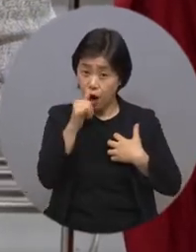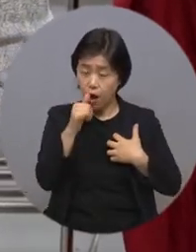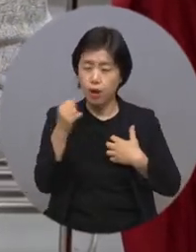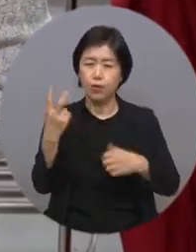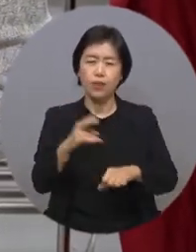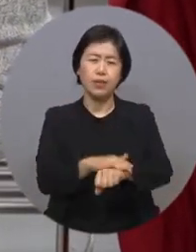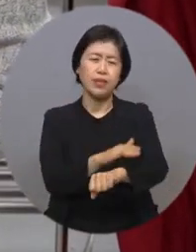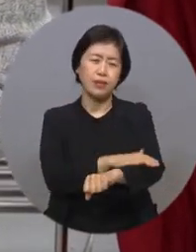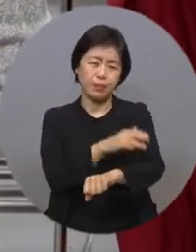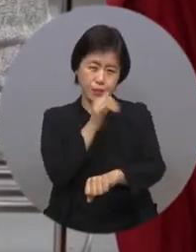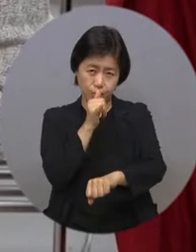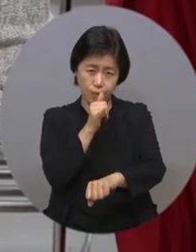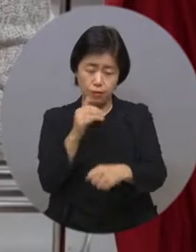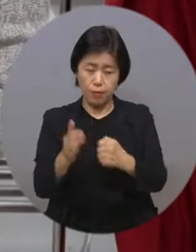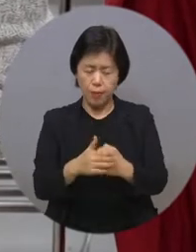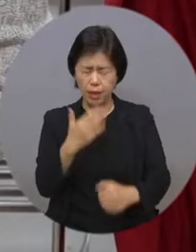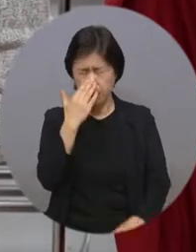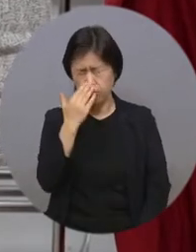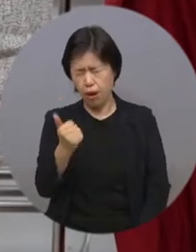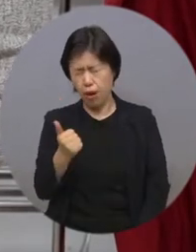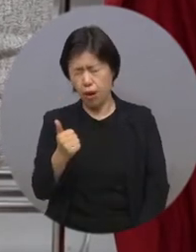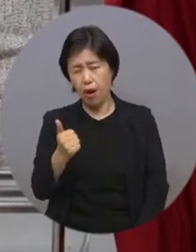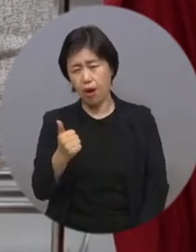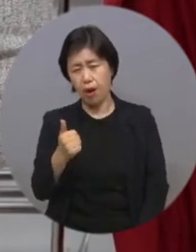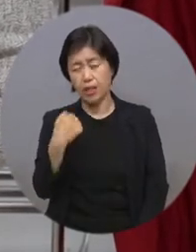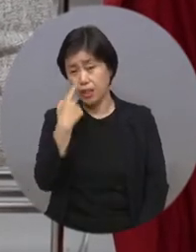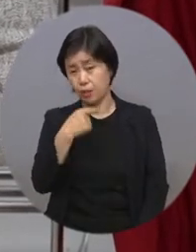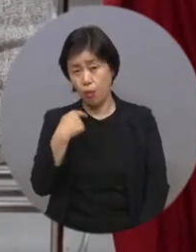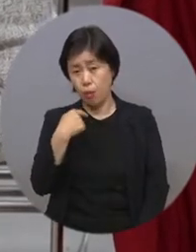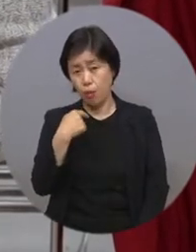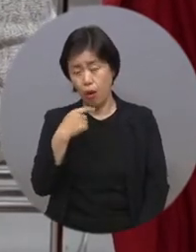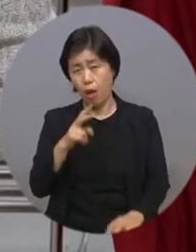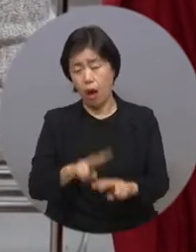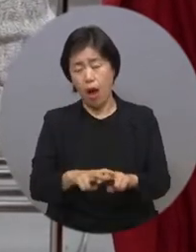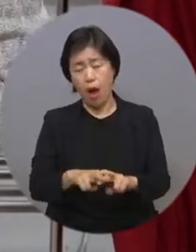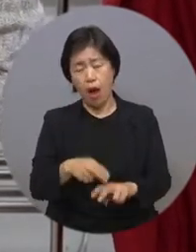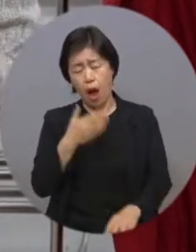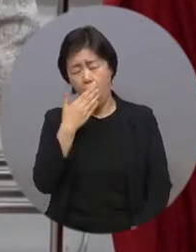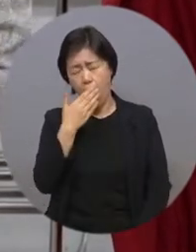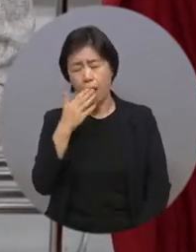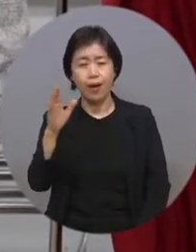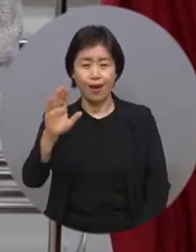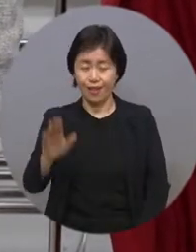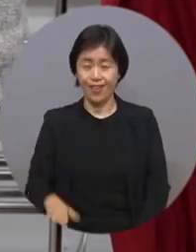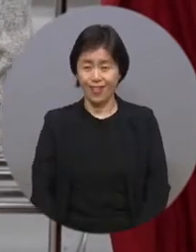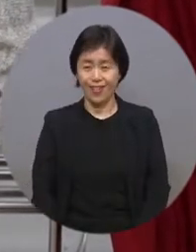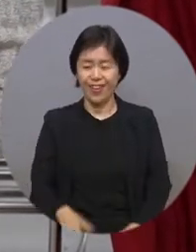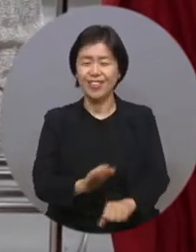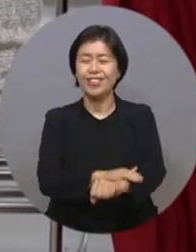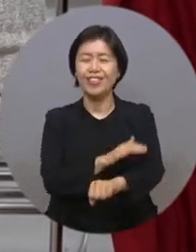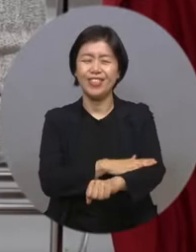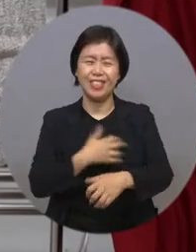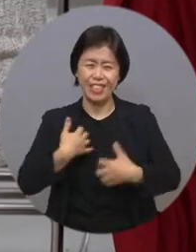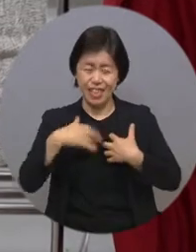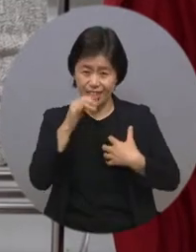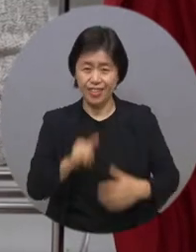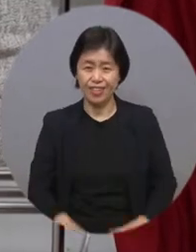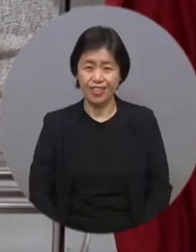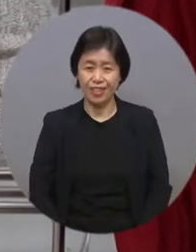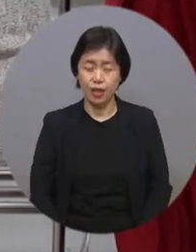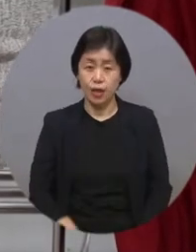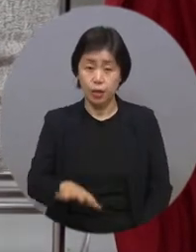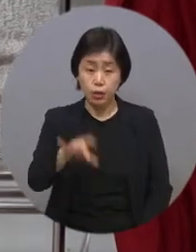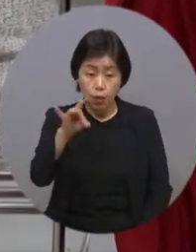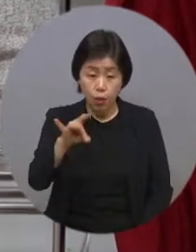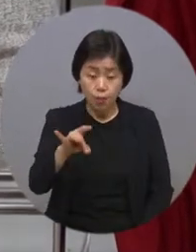보니까 아무래도 지루한 이런 교육보다는 저희 신입사원들이 이 실습 교육을 너무 좋아해요. 아, 너무 저것도 재밌어요. 처음 쓰는